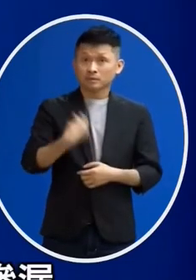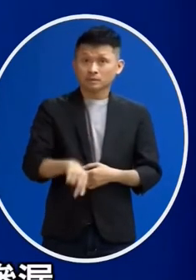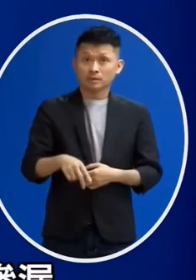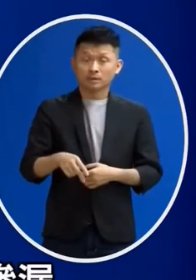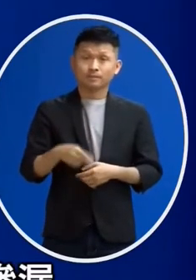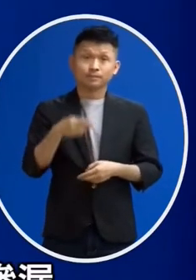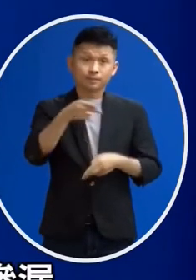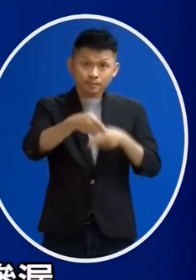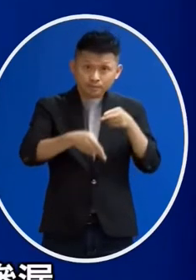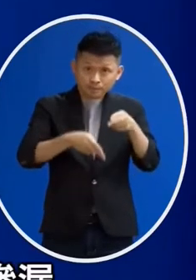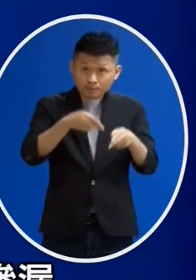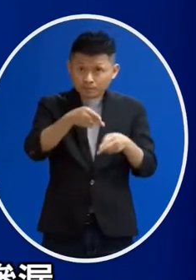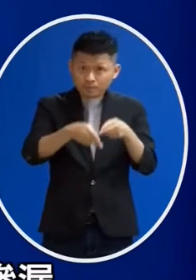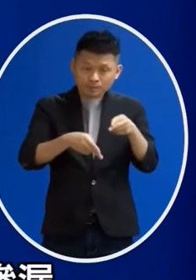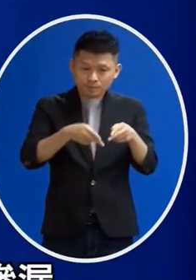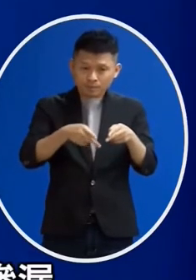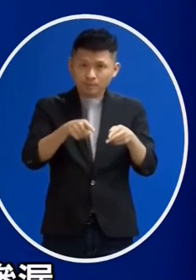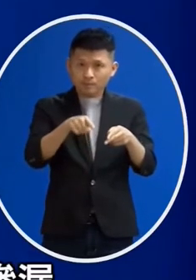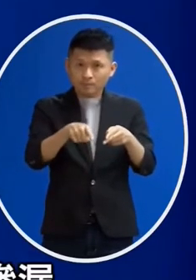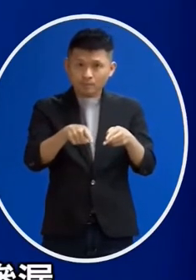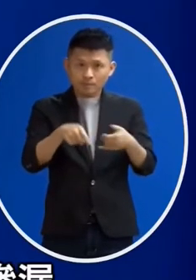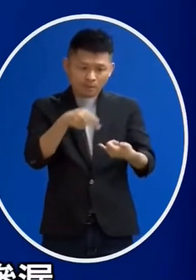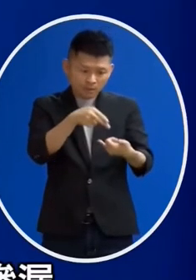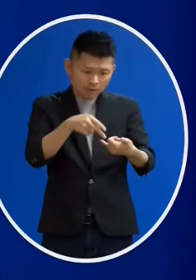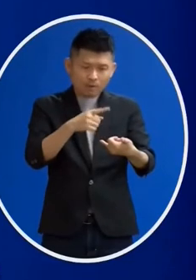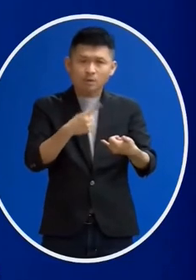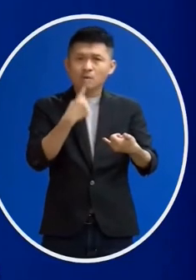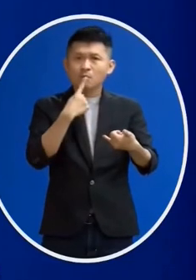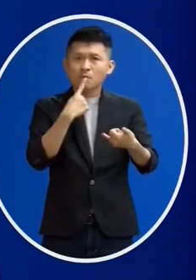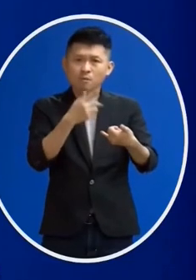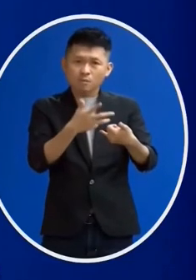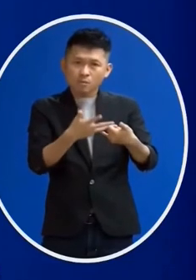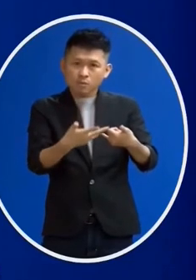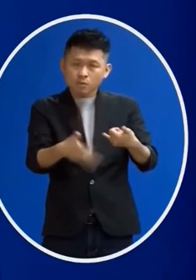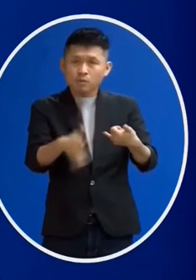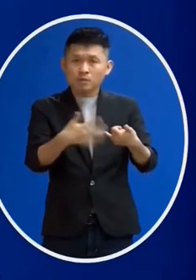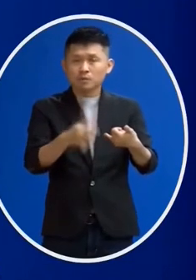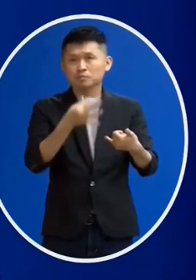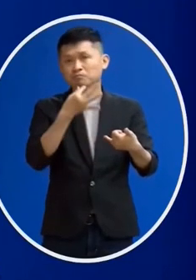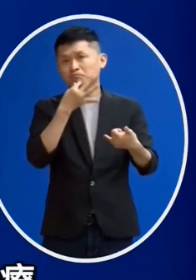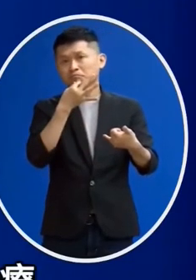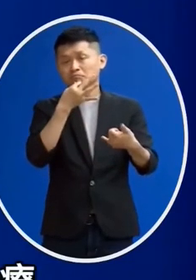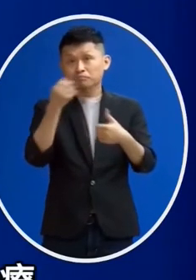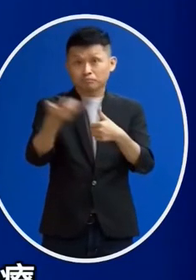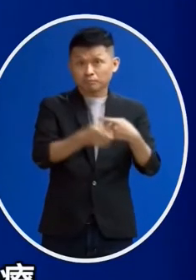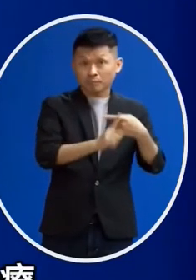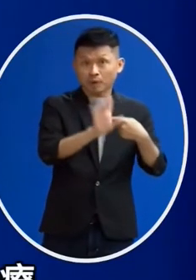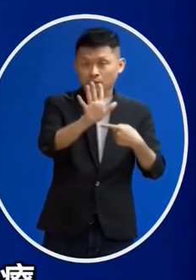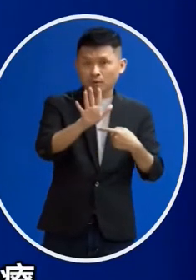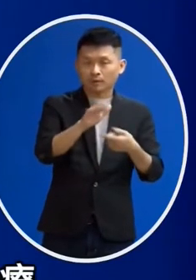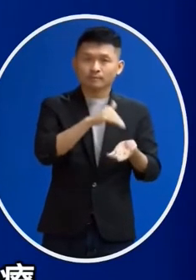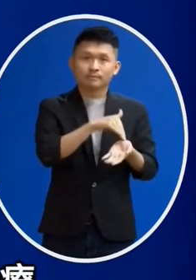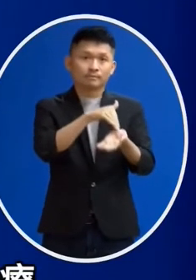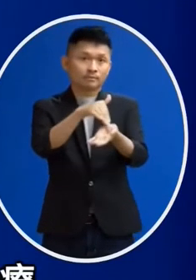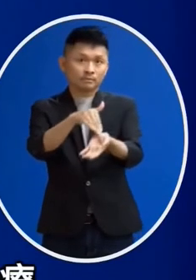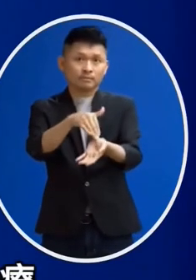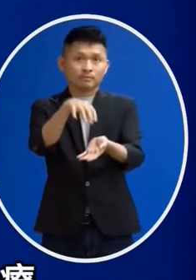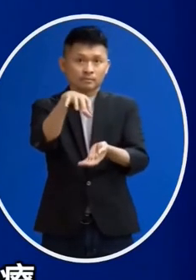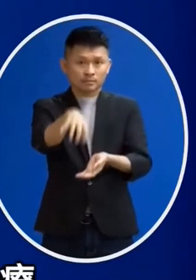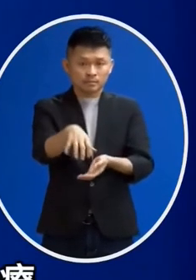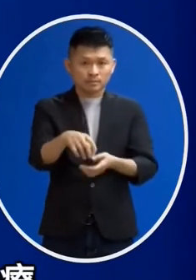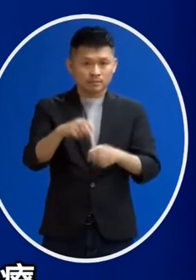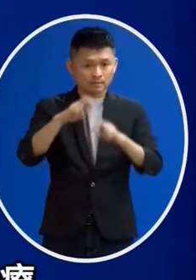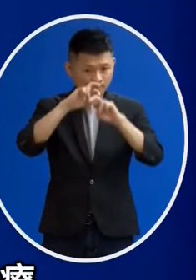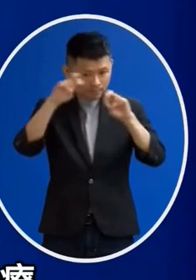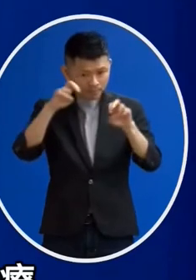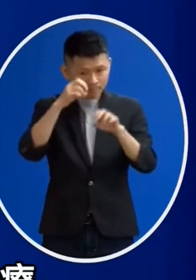造口的这个部分呢有出现渗漏疑似是有感染的一个情形所以安排入院来做进一步的检